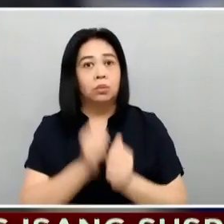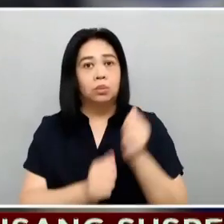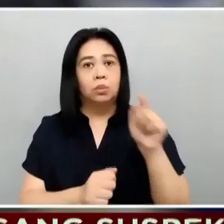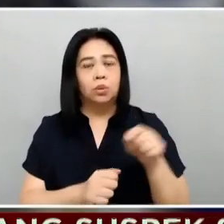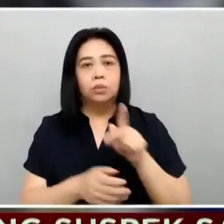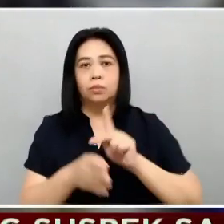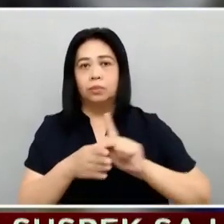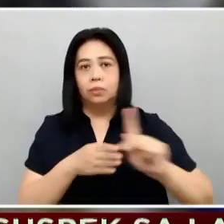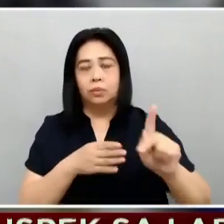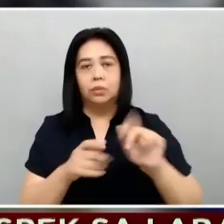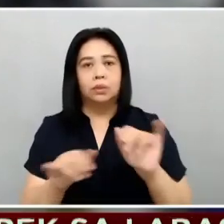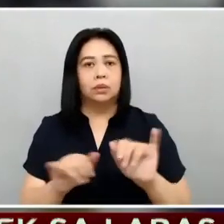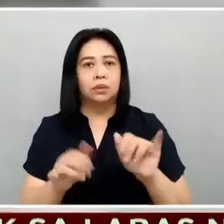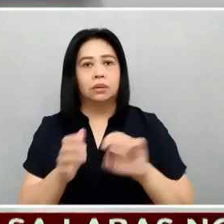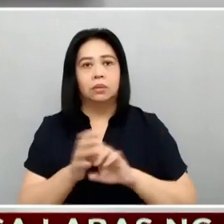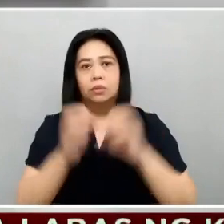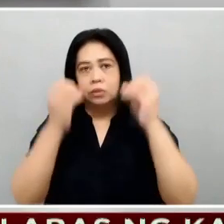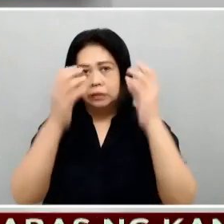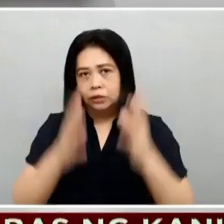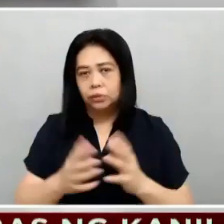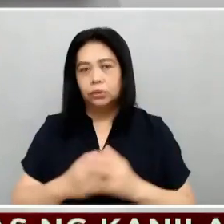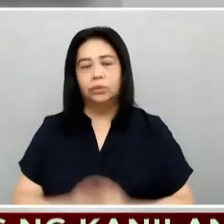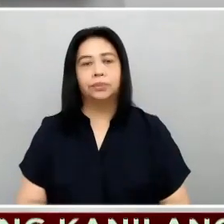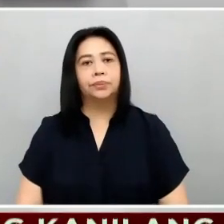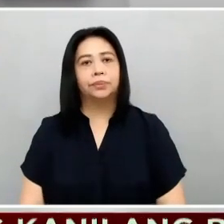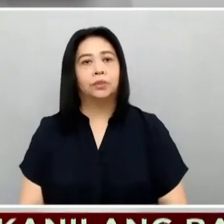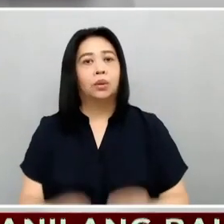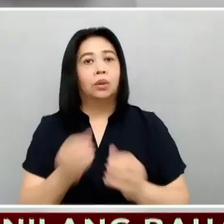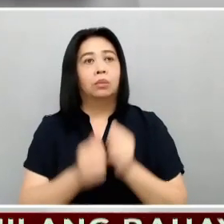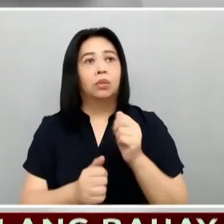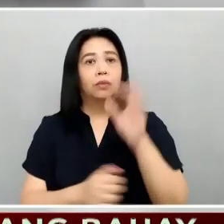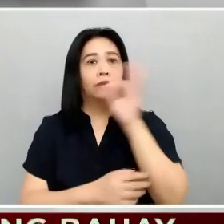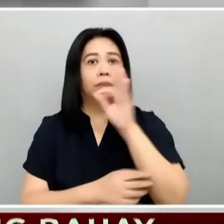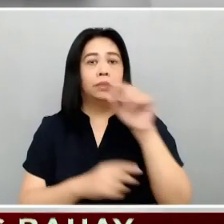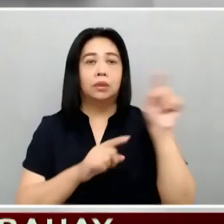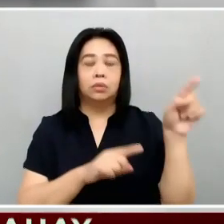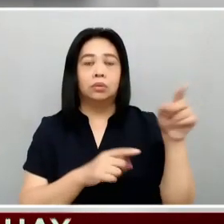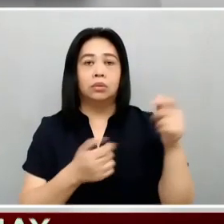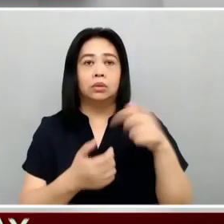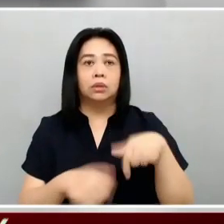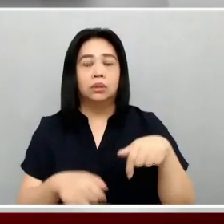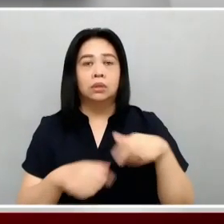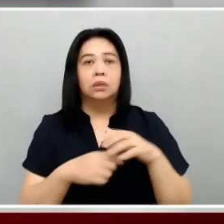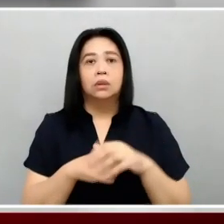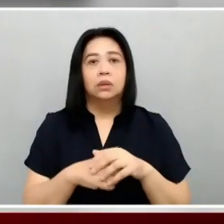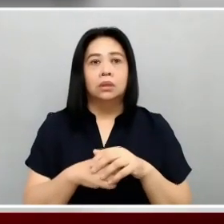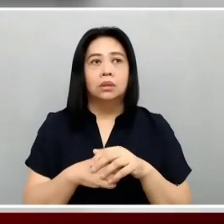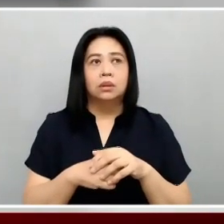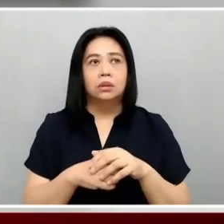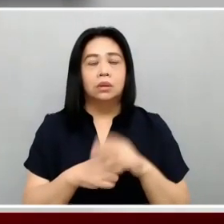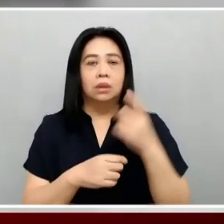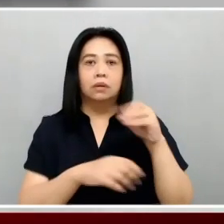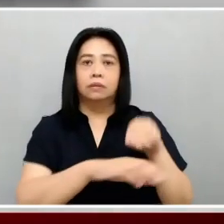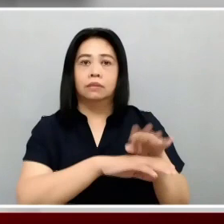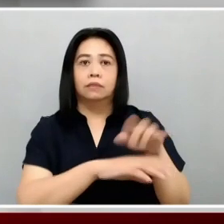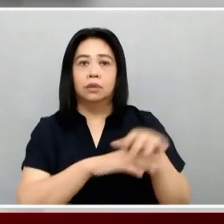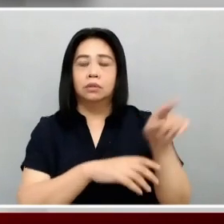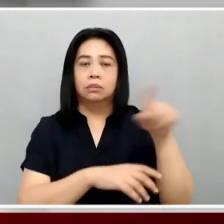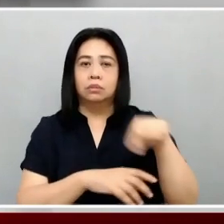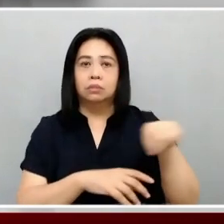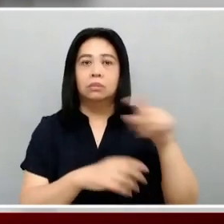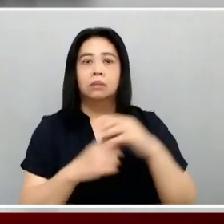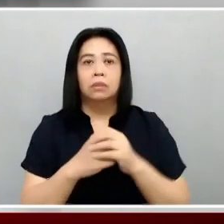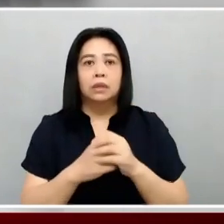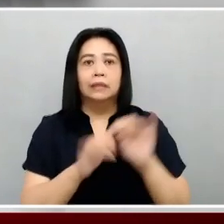professionals gaya ng mga guro. Most of our kababayan there, ang advice namin doon, stay